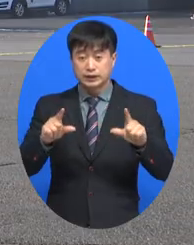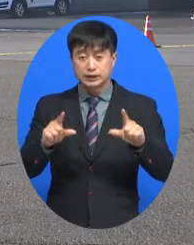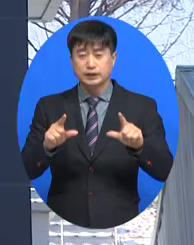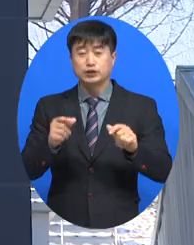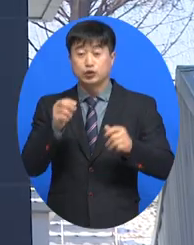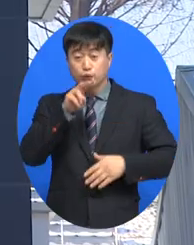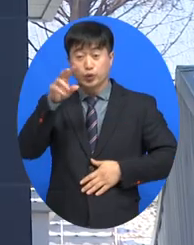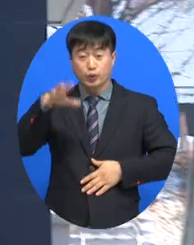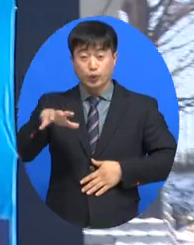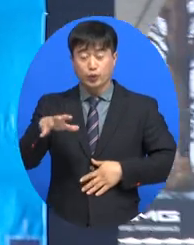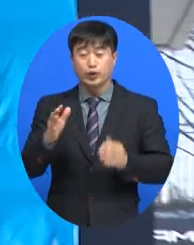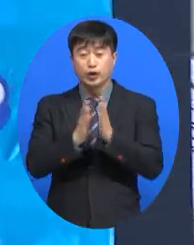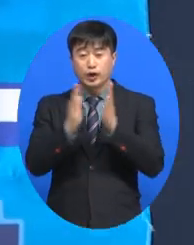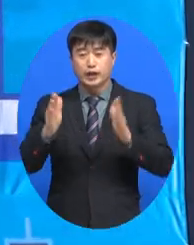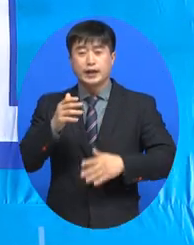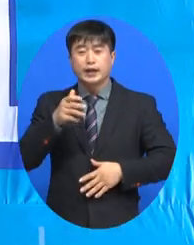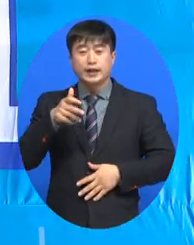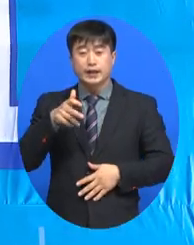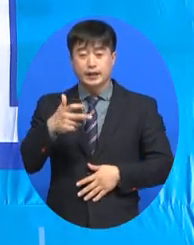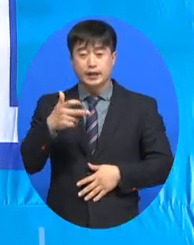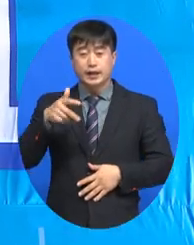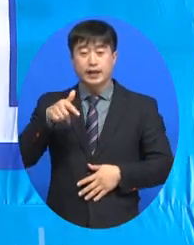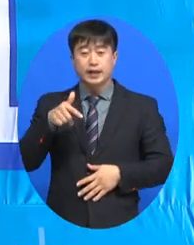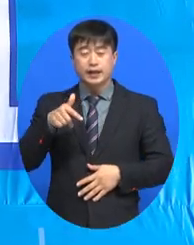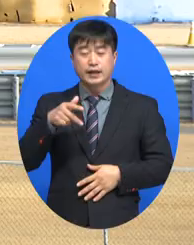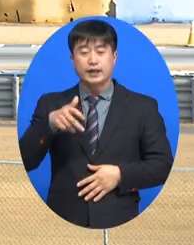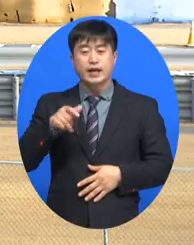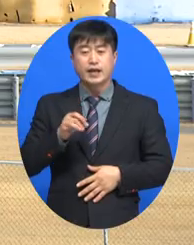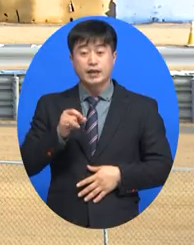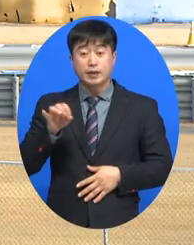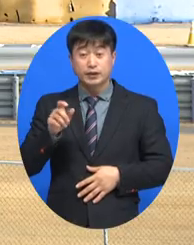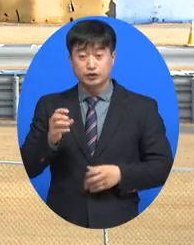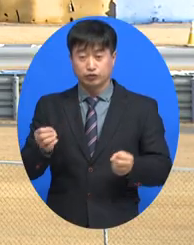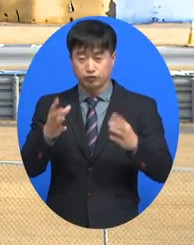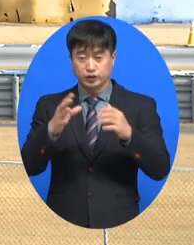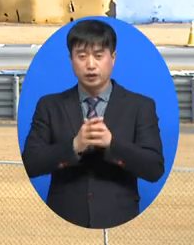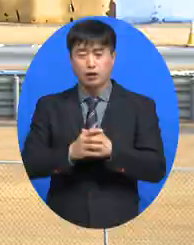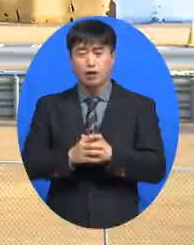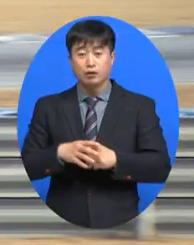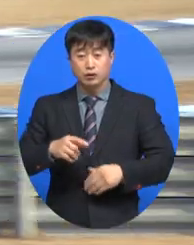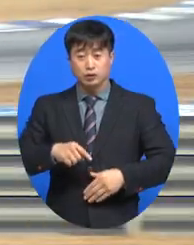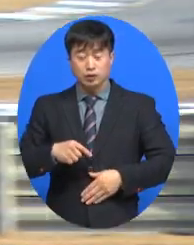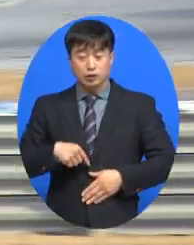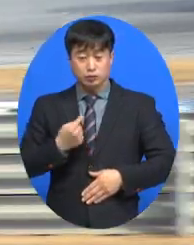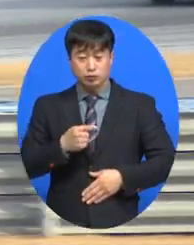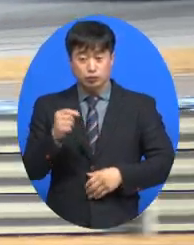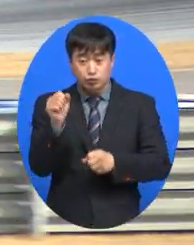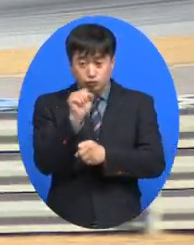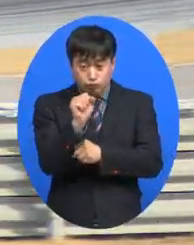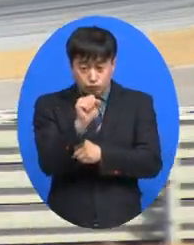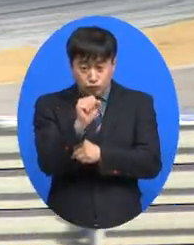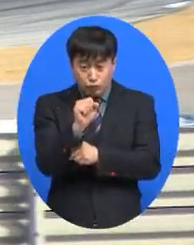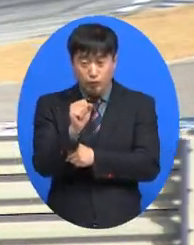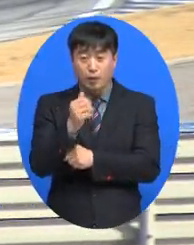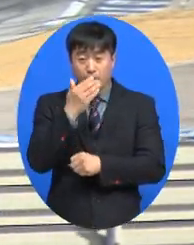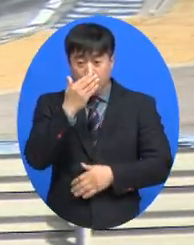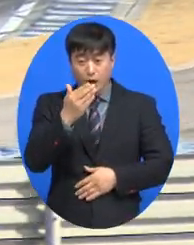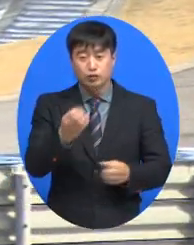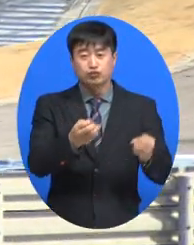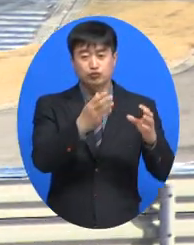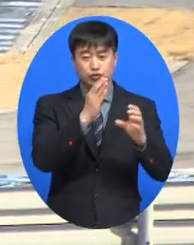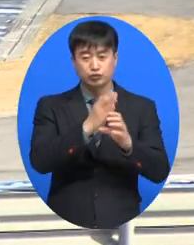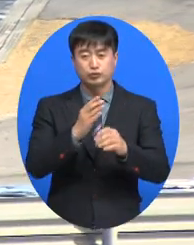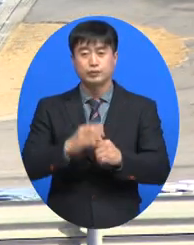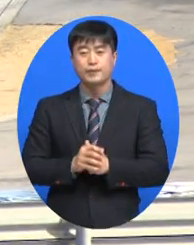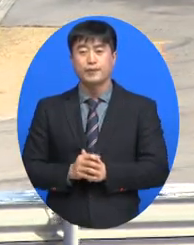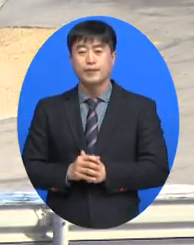AMG 스피드웨이에서 열린 K파츠 페스티벌 현장입니다. 한쪽에선 직접 본인의 차량을 가지고 서킷을 주행할 수 있는